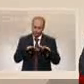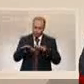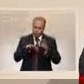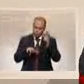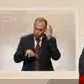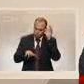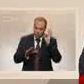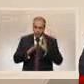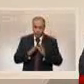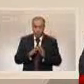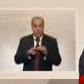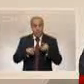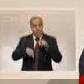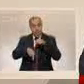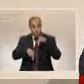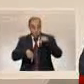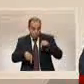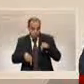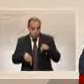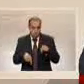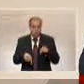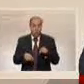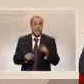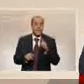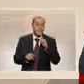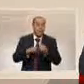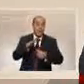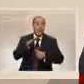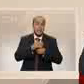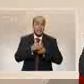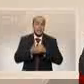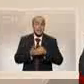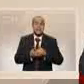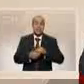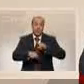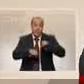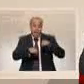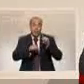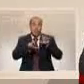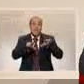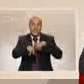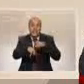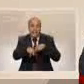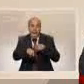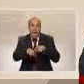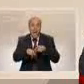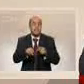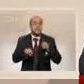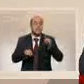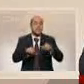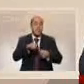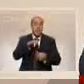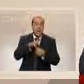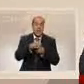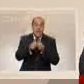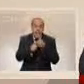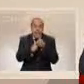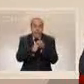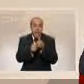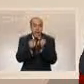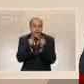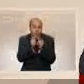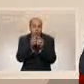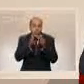تونس ولكن اليوم يلزمنا رئيس يخدم 18 ساعه يلزمنا رئيس يتبع كل كبيره